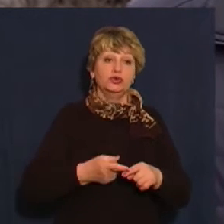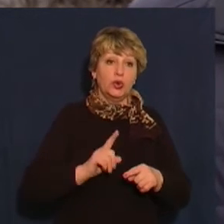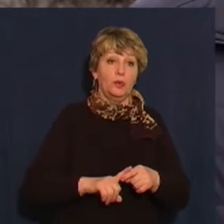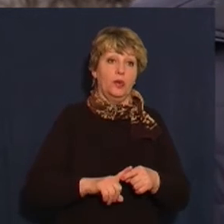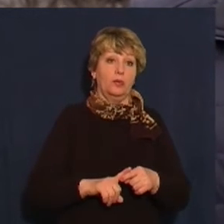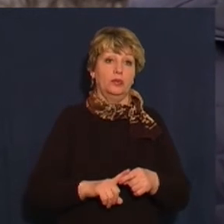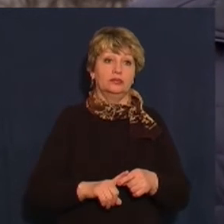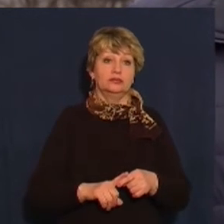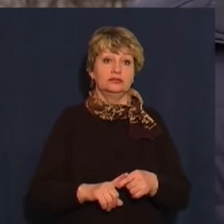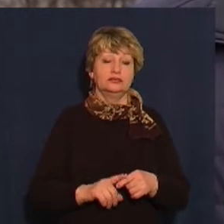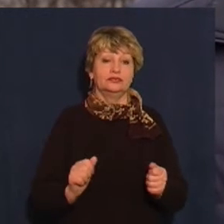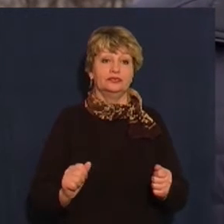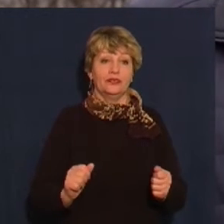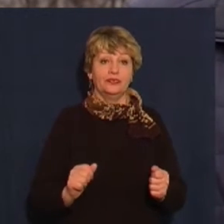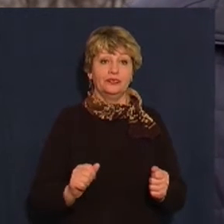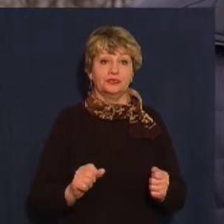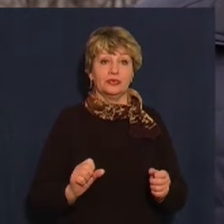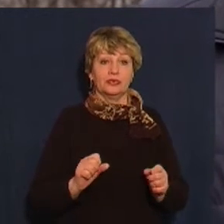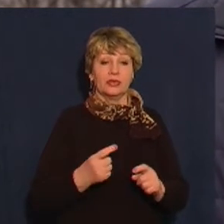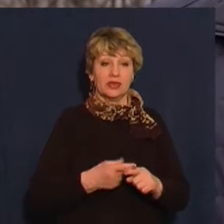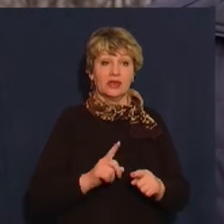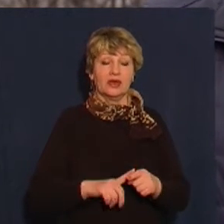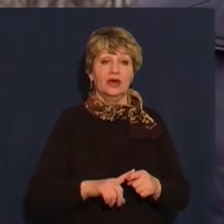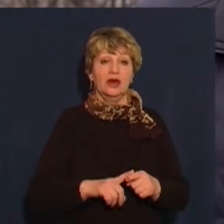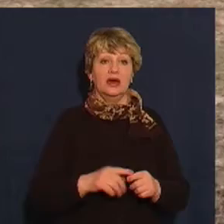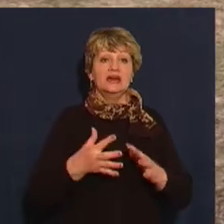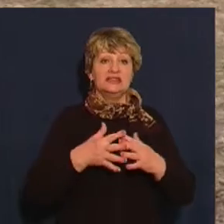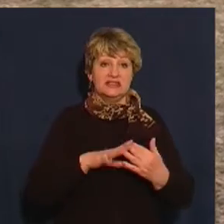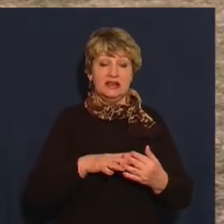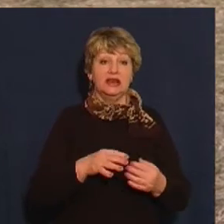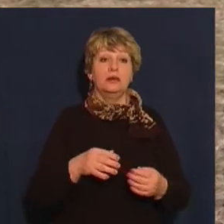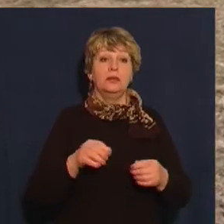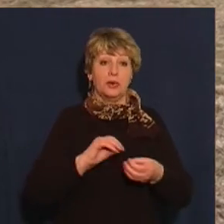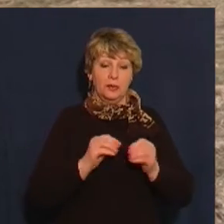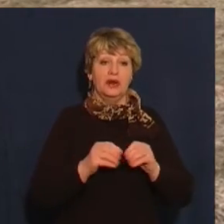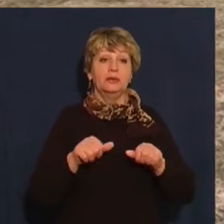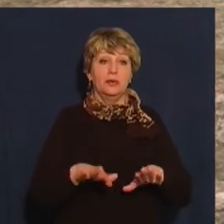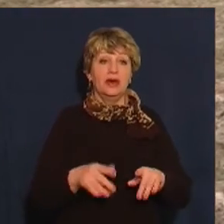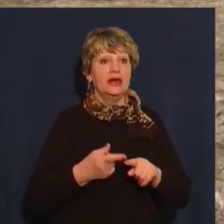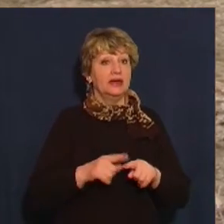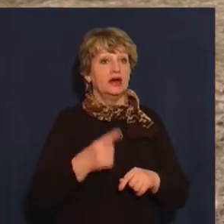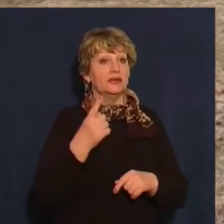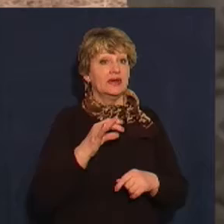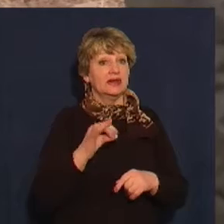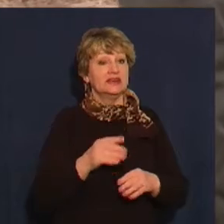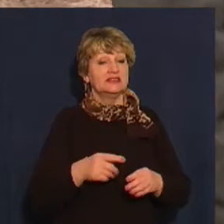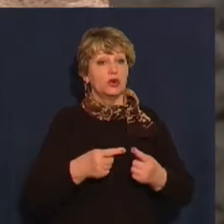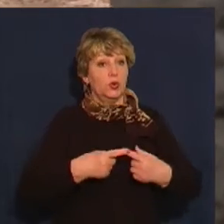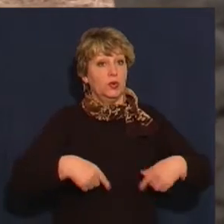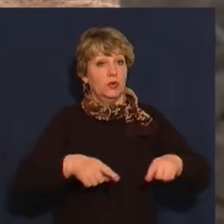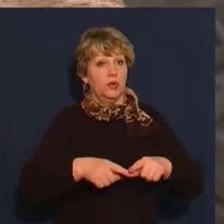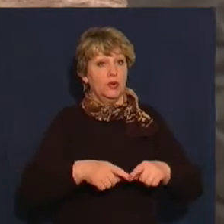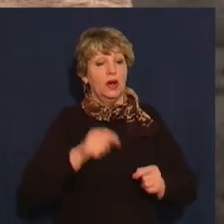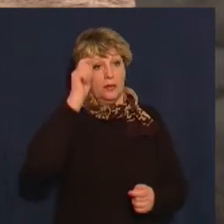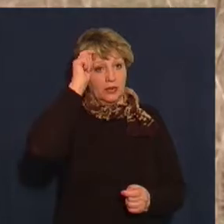кажучи, в адмінмежах села Хацьке дану проблему вирішили. Це одна з ділянок, про яку йде мова. Анатолій Рудь